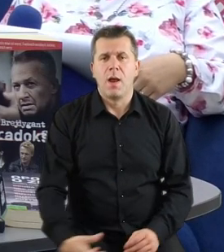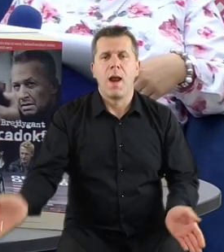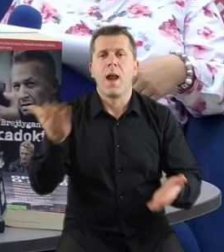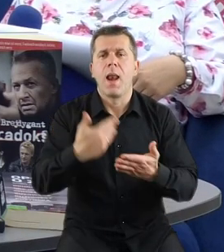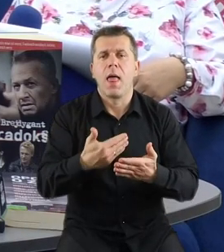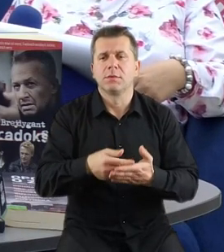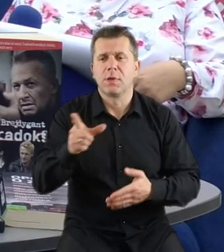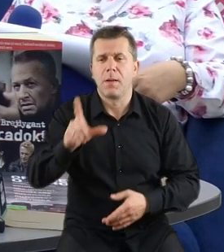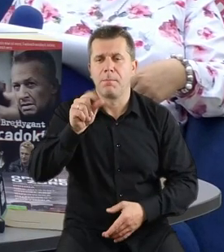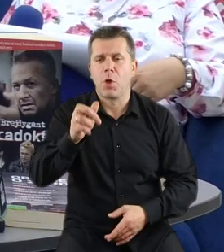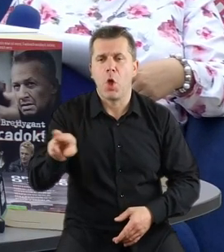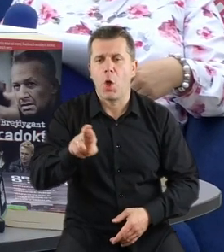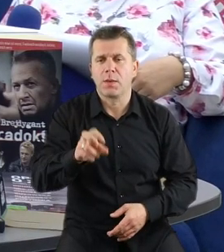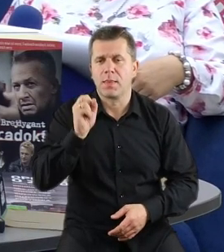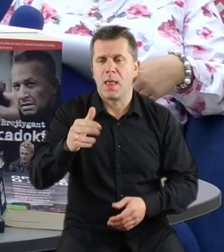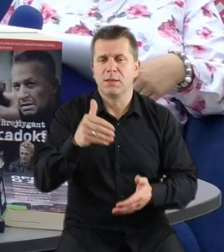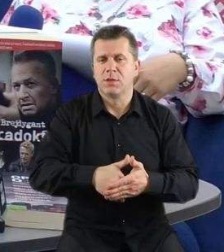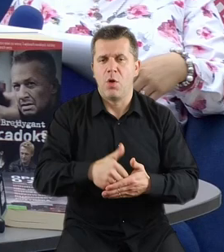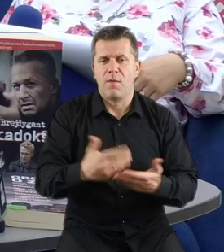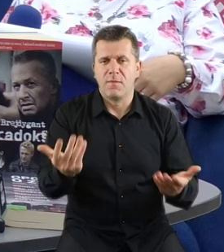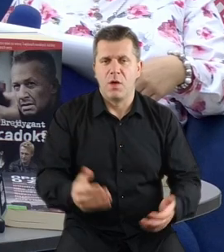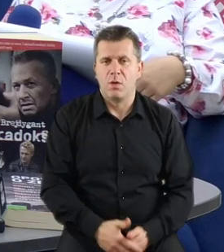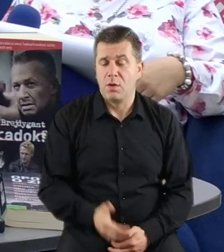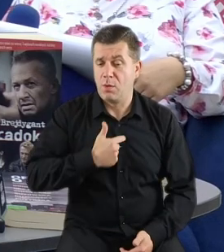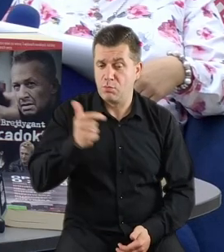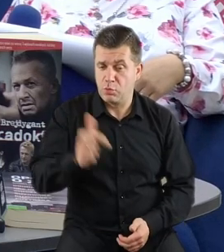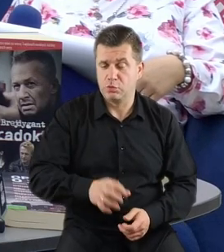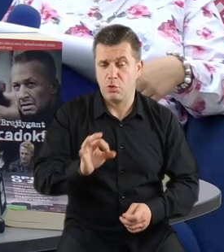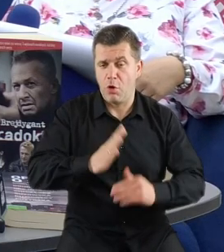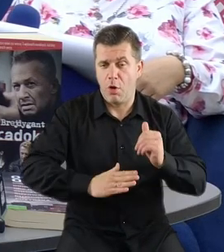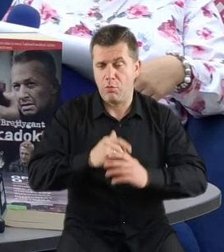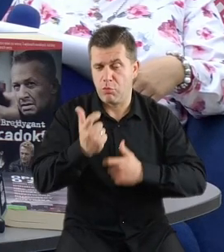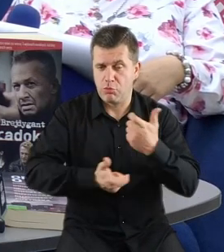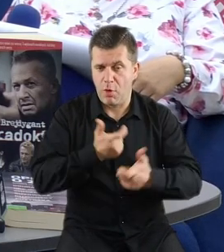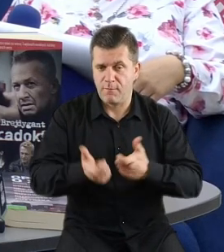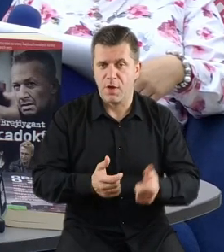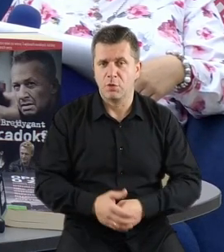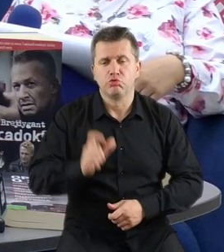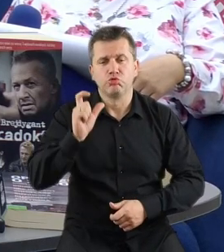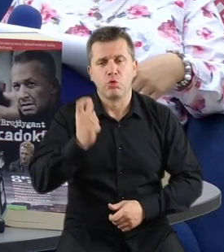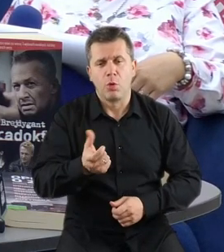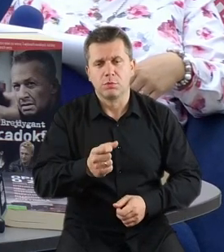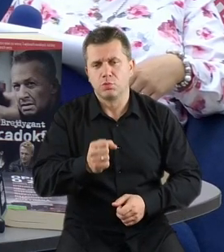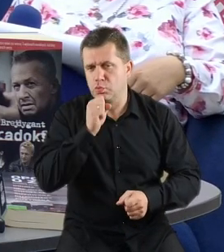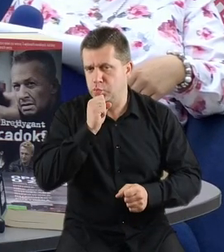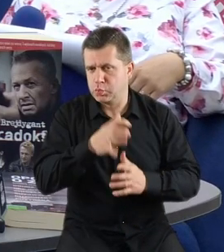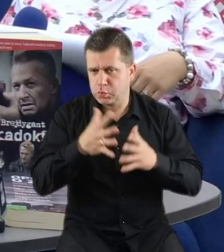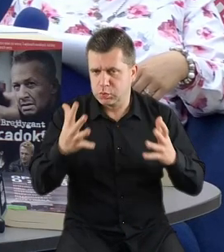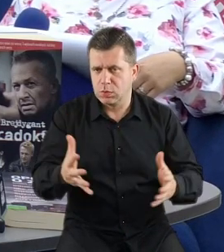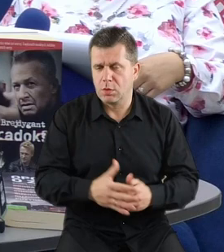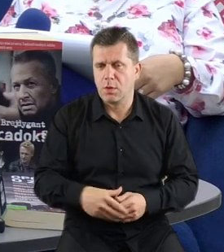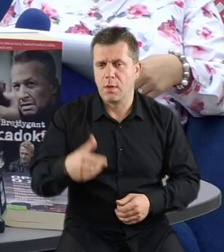dlaczego Piotr tak się zachował? No więc musiałem zbudować coś naprawdę dużego,